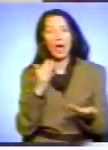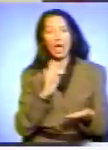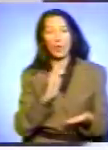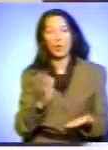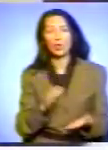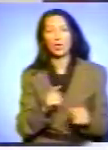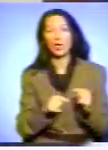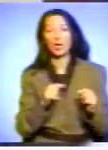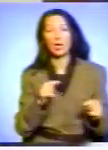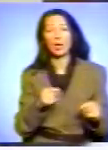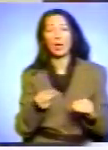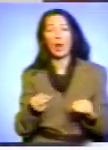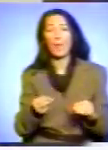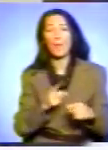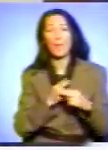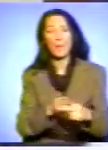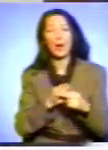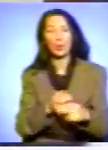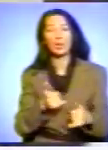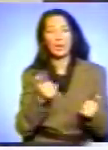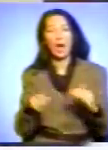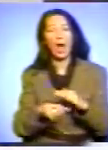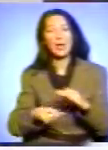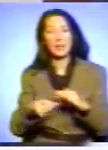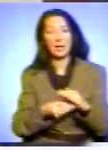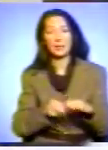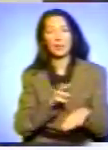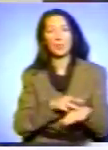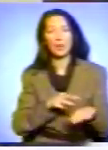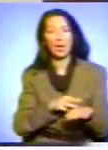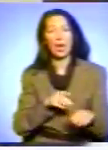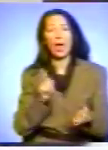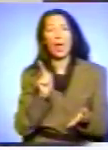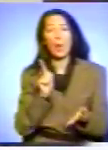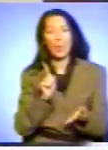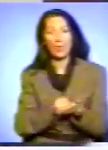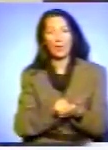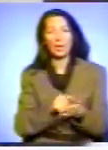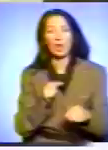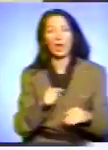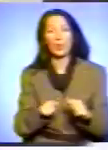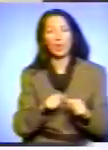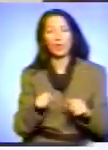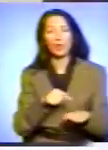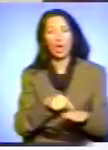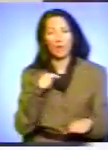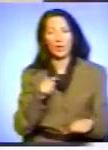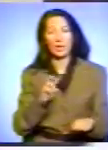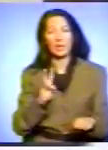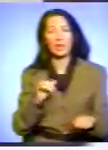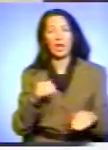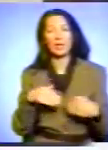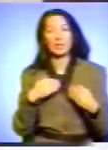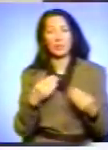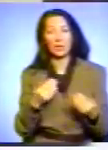для агітації. Правоохоронні органи повинні оперативно реагувати на звернення